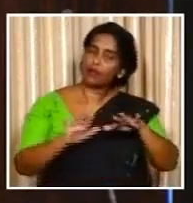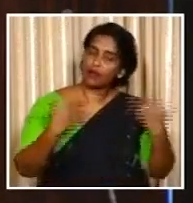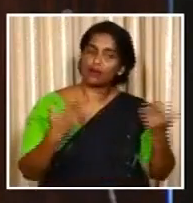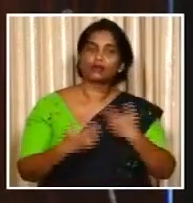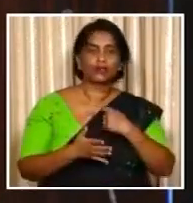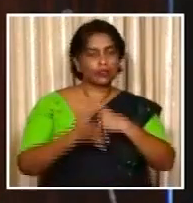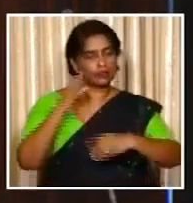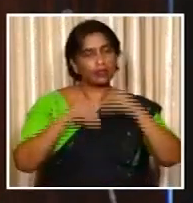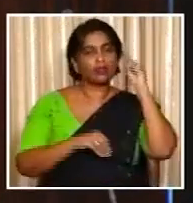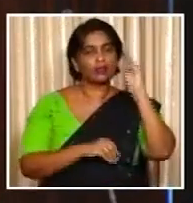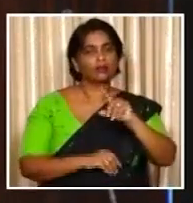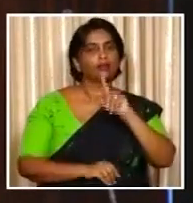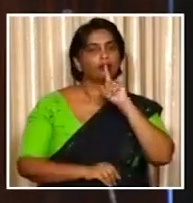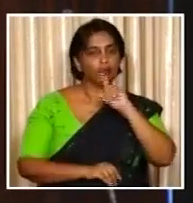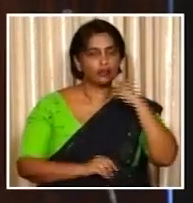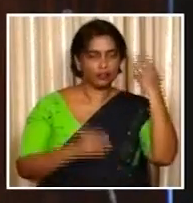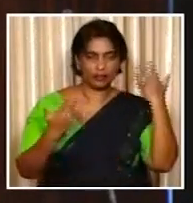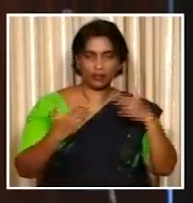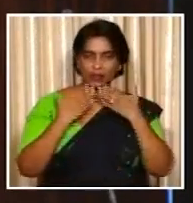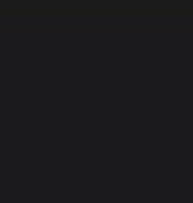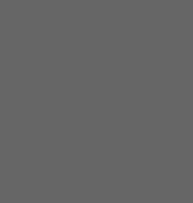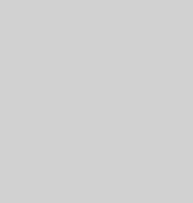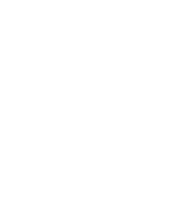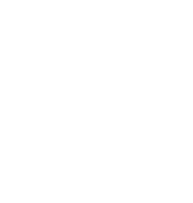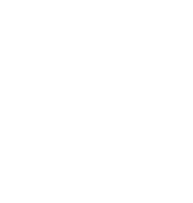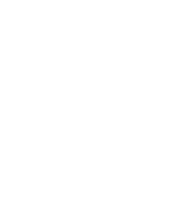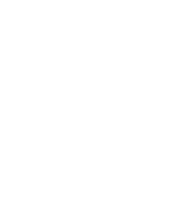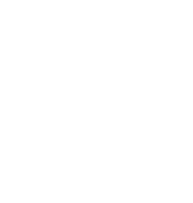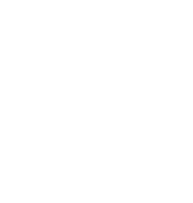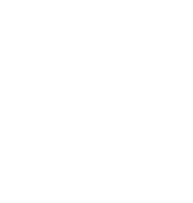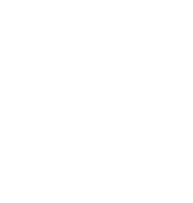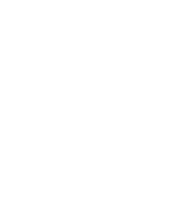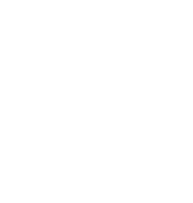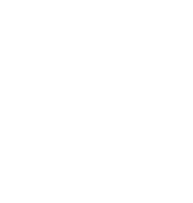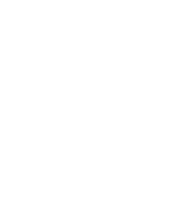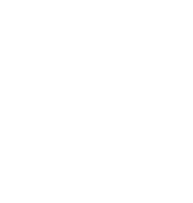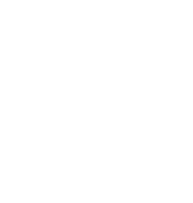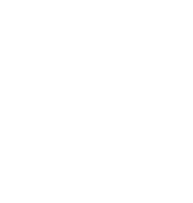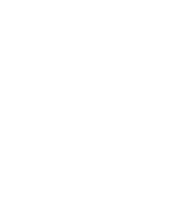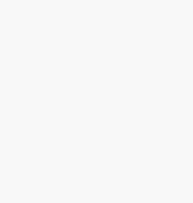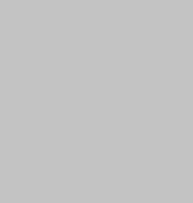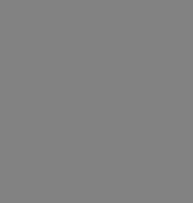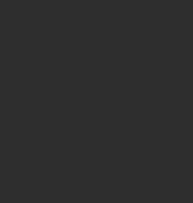ඕන අපි ඡන්ද දෙනවා කියන එක ප්‍රකාශ කරමින් මන් යනවා ස්තුතියි asianmirror.lk